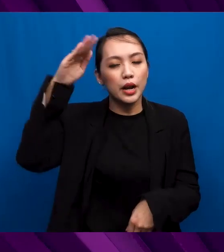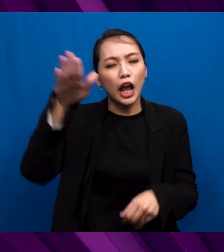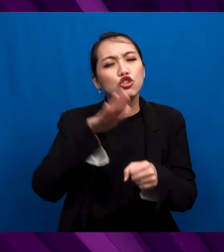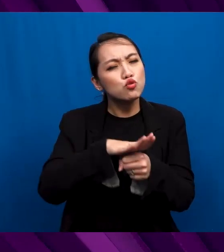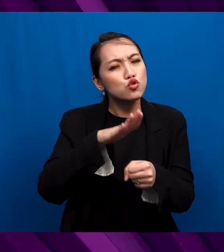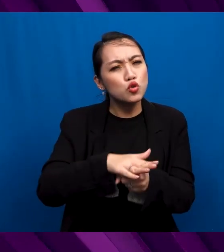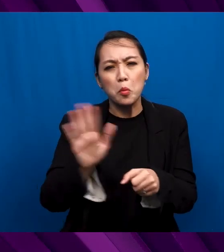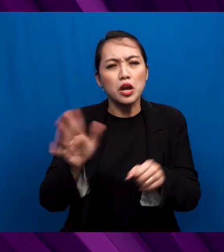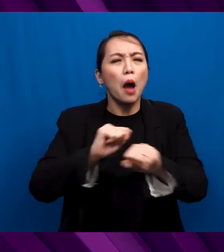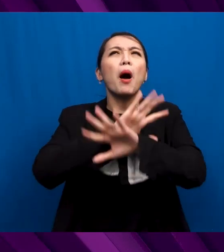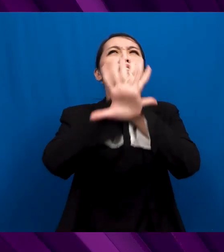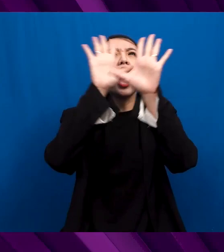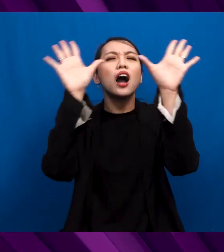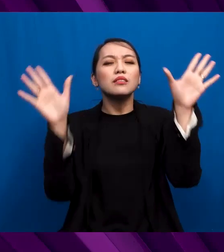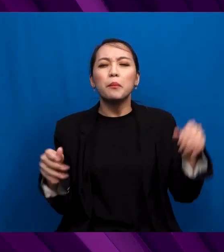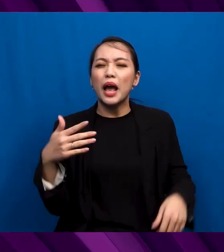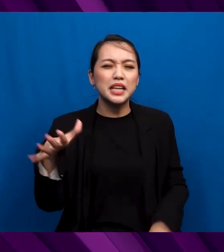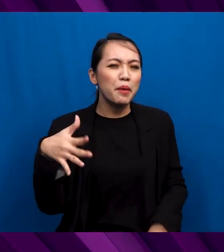tentang Yehuda, katanya.